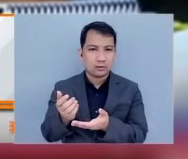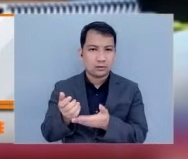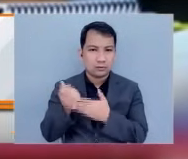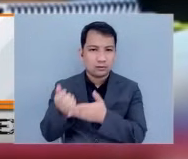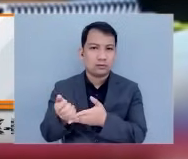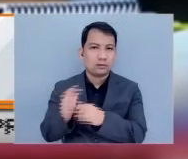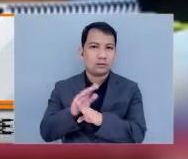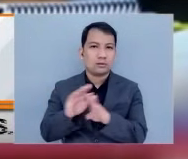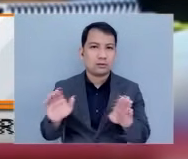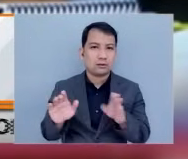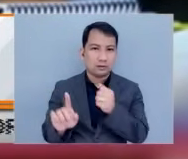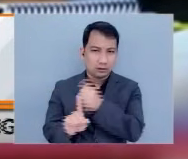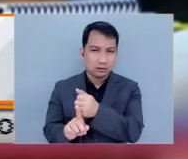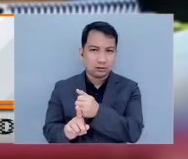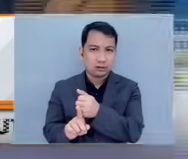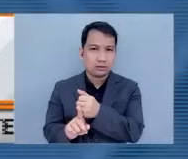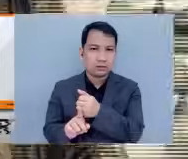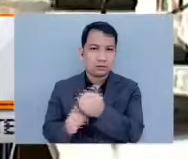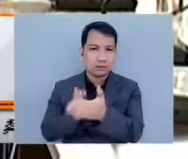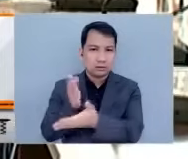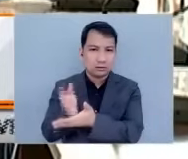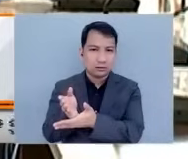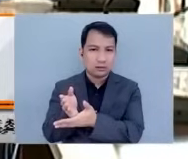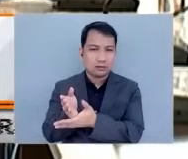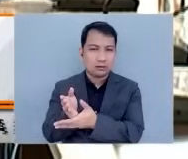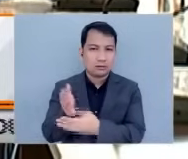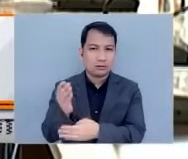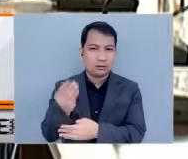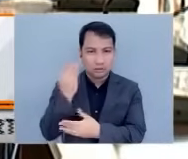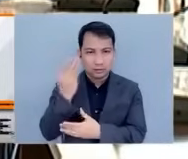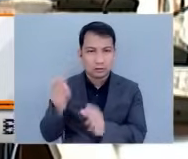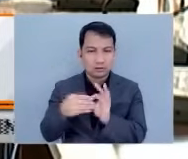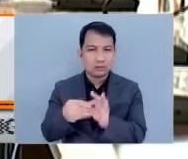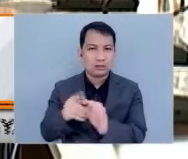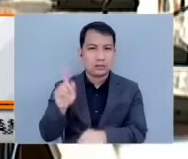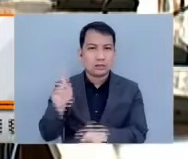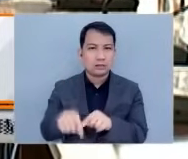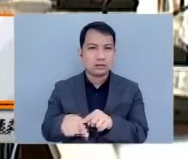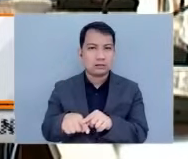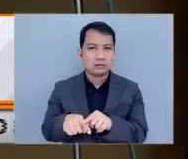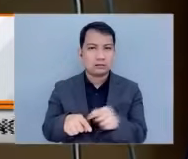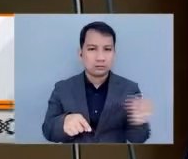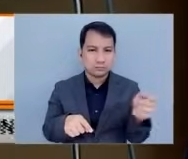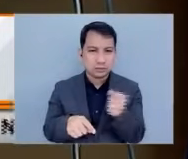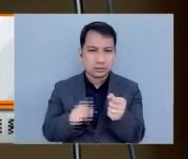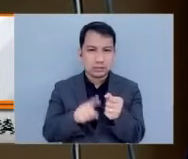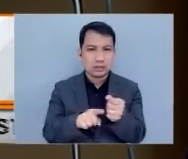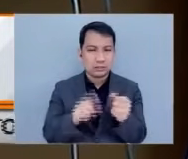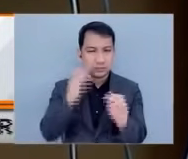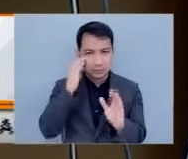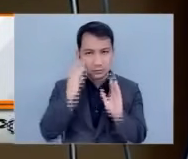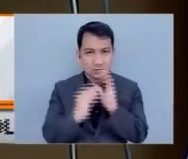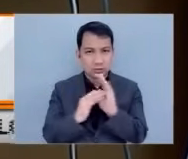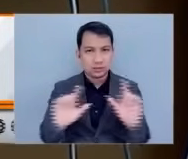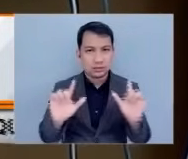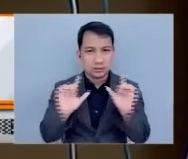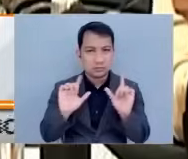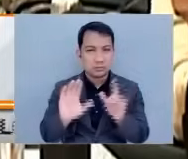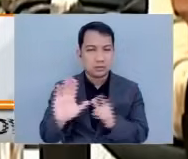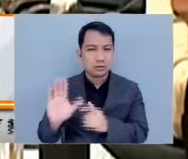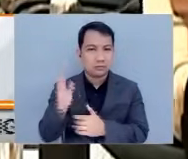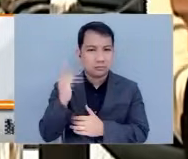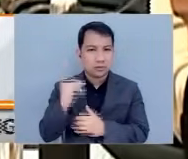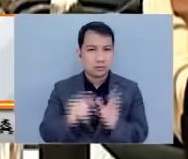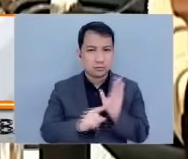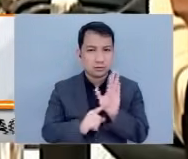basta-basta, sir, napupuntaan, sir, sila doon sa loob. Aminado rin silang hindi na kumuha ng iba pang larawan ng mga posibleng suspect para ipakita sa